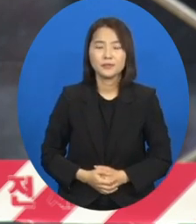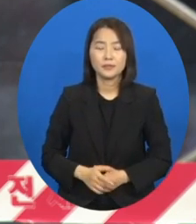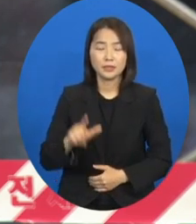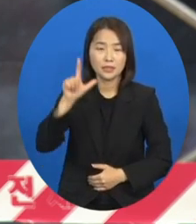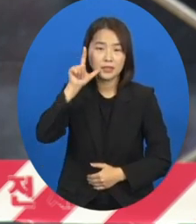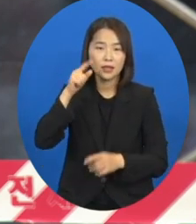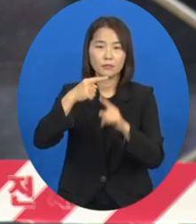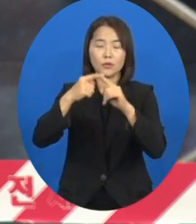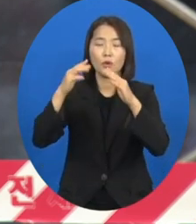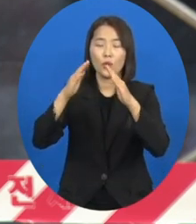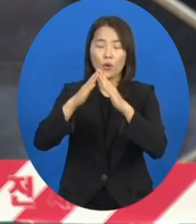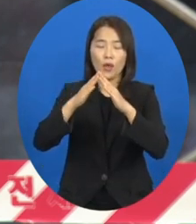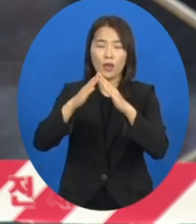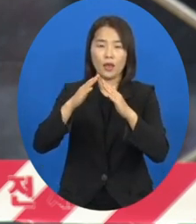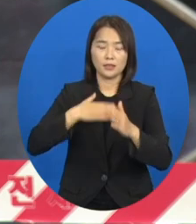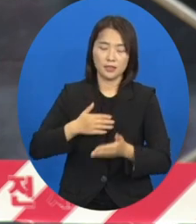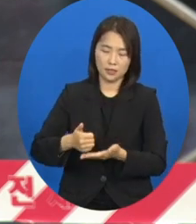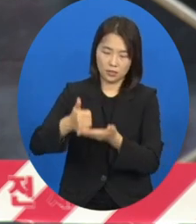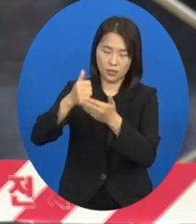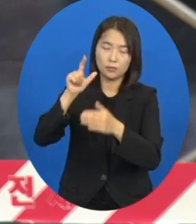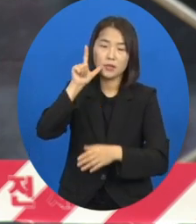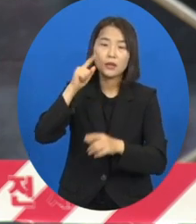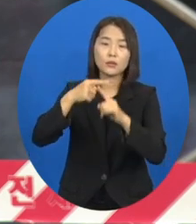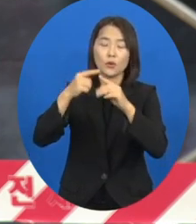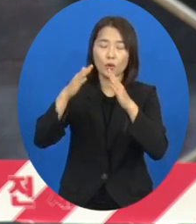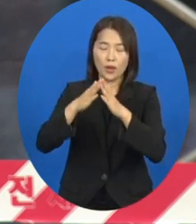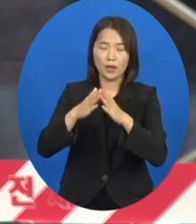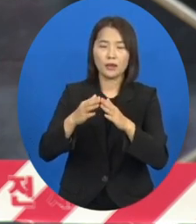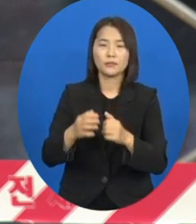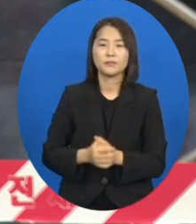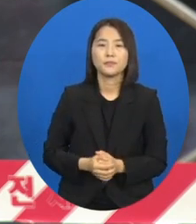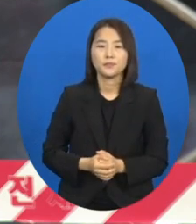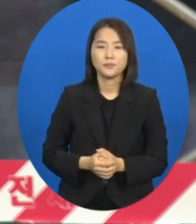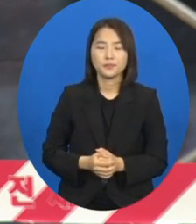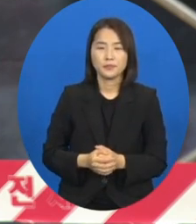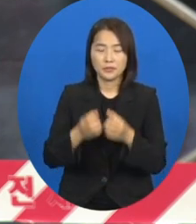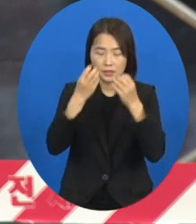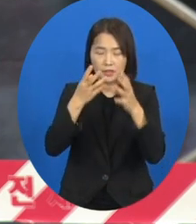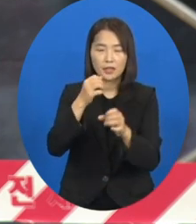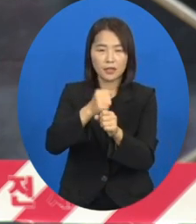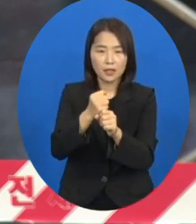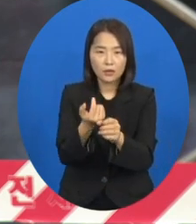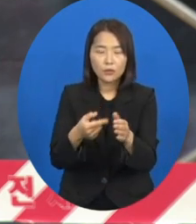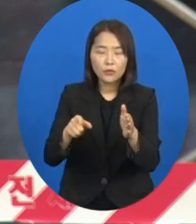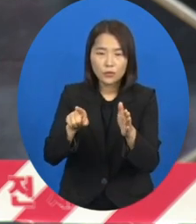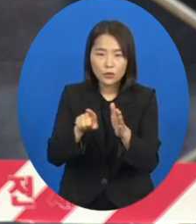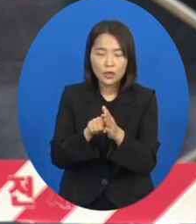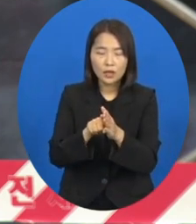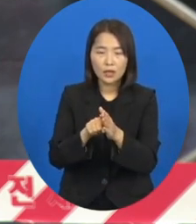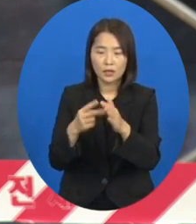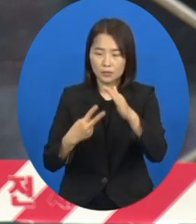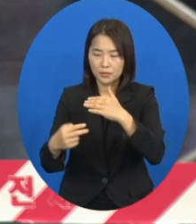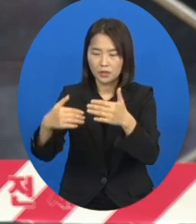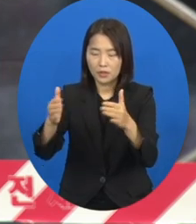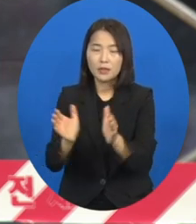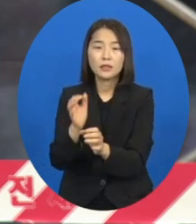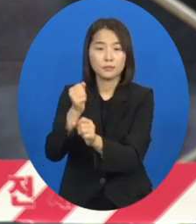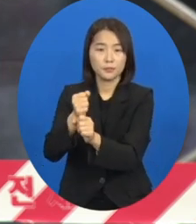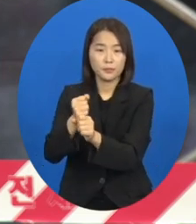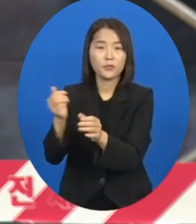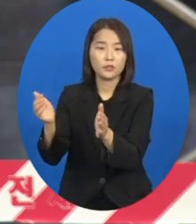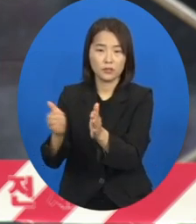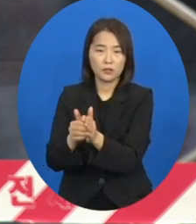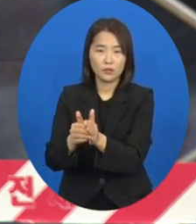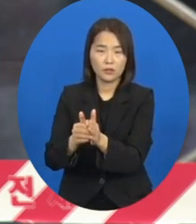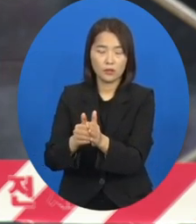갈래교회, 제가 섬기는 갈래교회 재창립을 위해서 비전 TF팀을 만들었습니다. 비전 TF팀